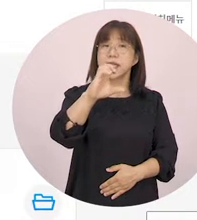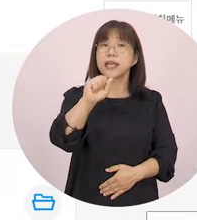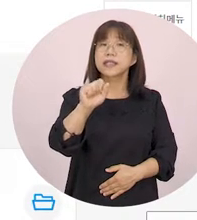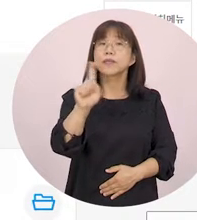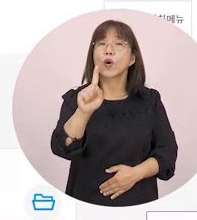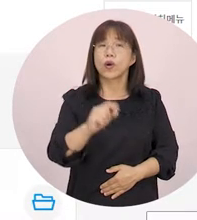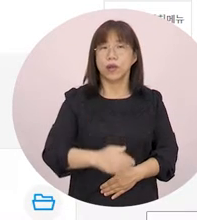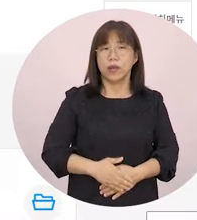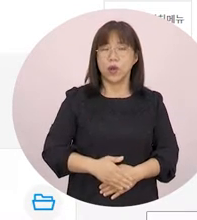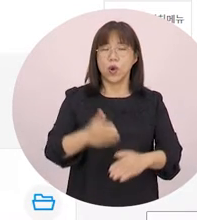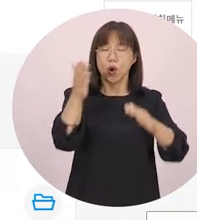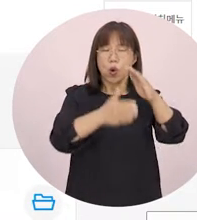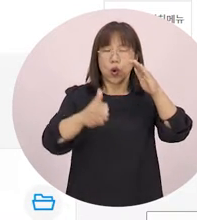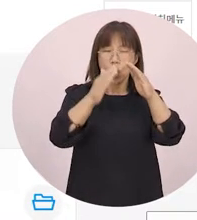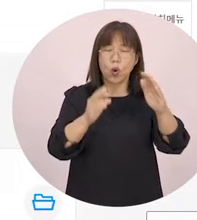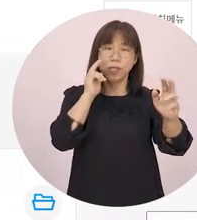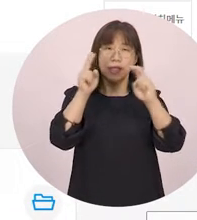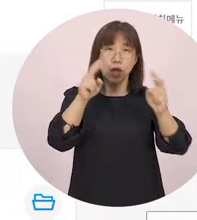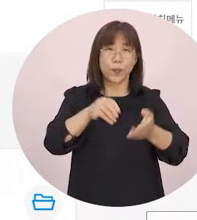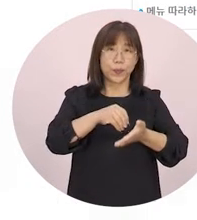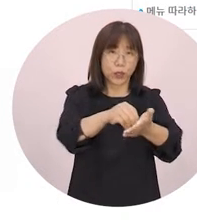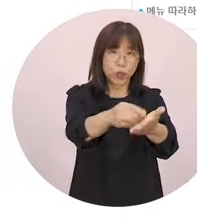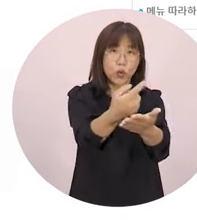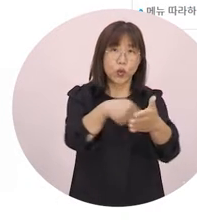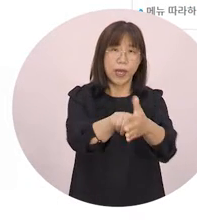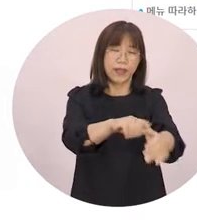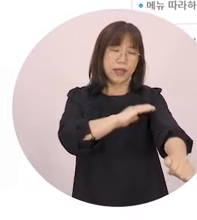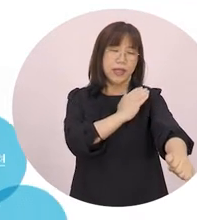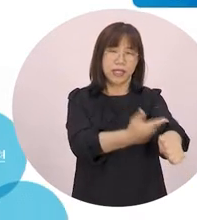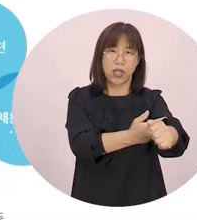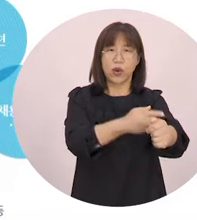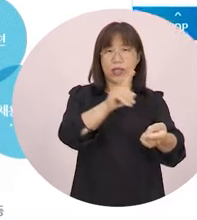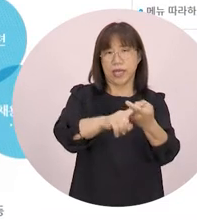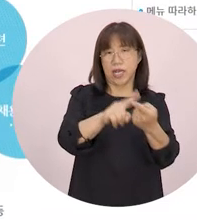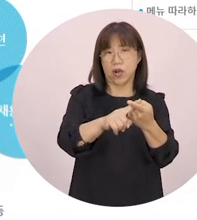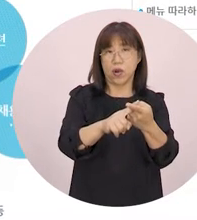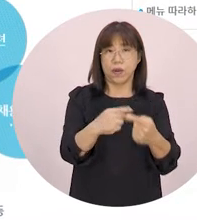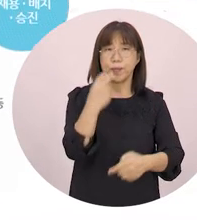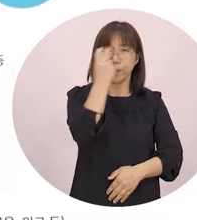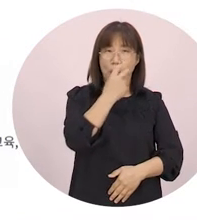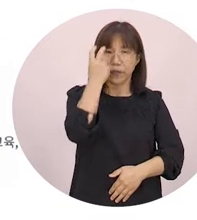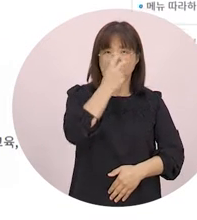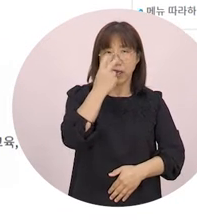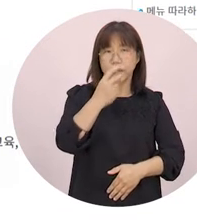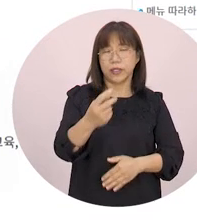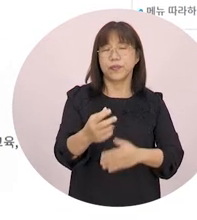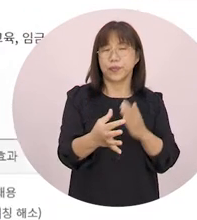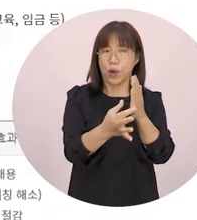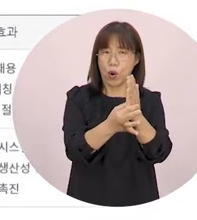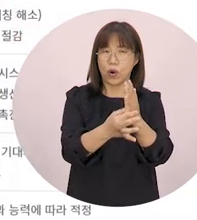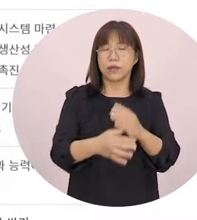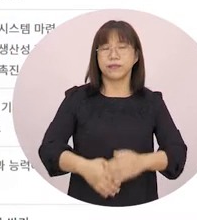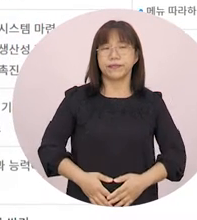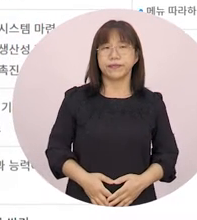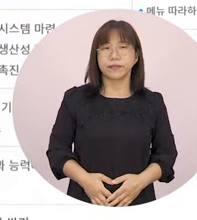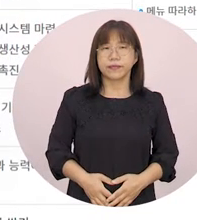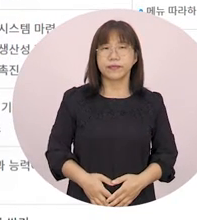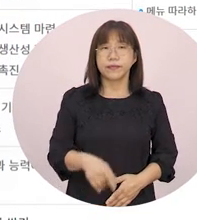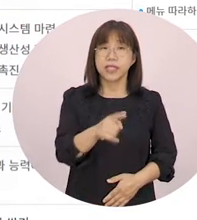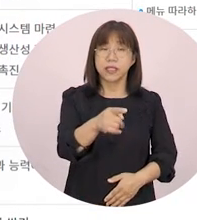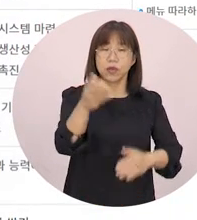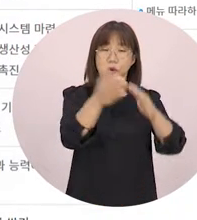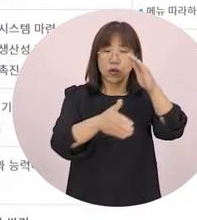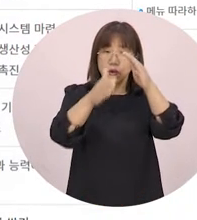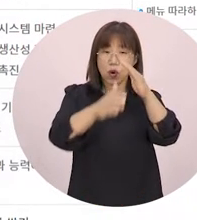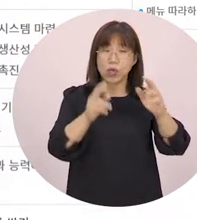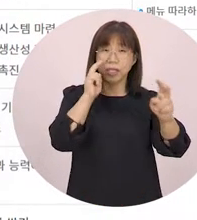NCS는 공기업 채용시험의 필수 요소로 현장에서 직무를 수행하는 데 필요한 능력을 표준화한 것입니다. 강좌는